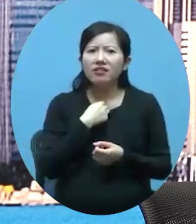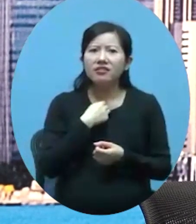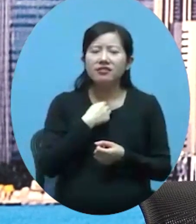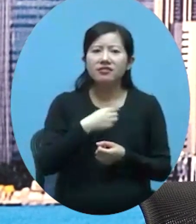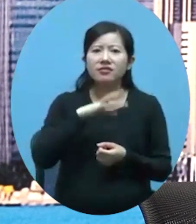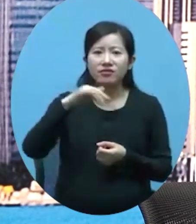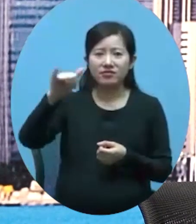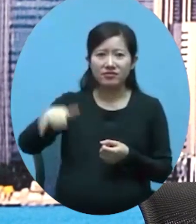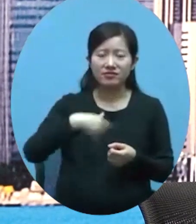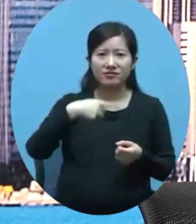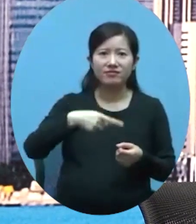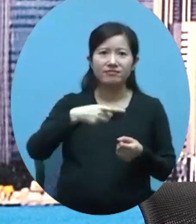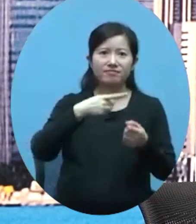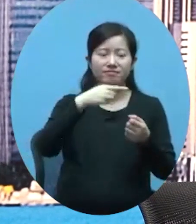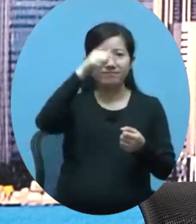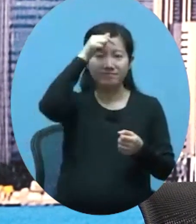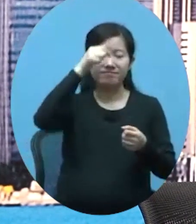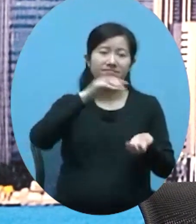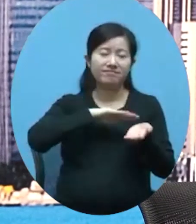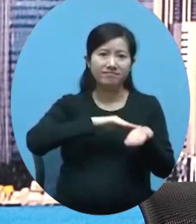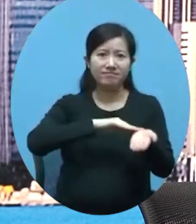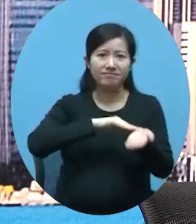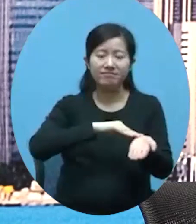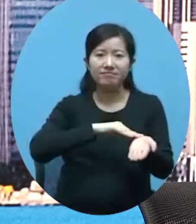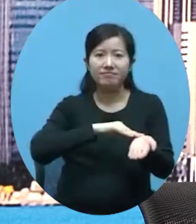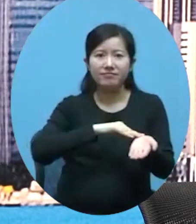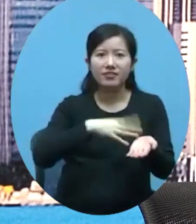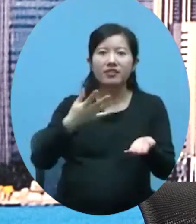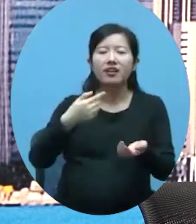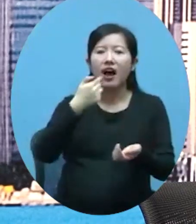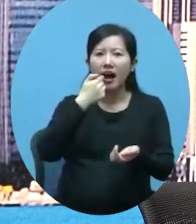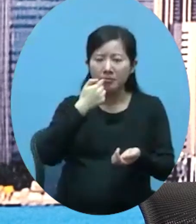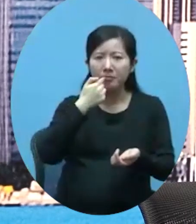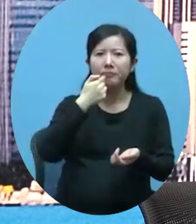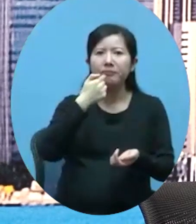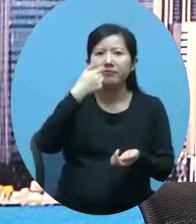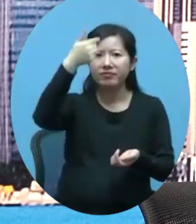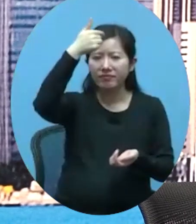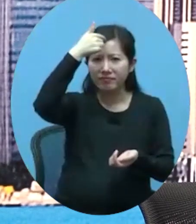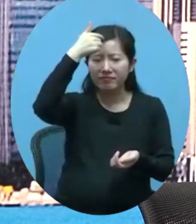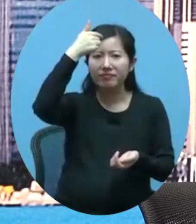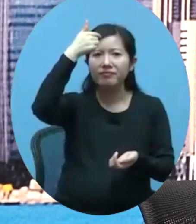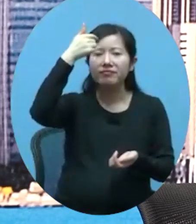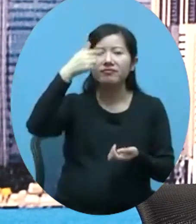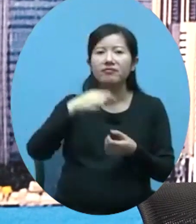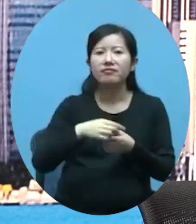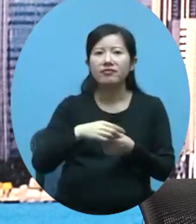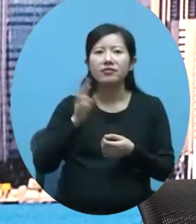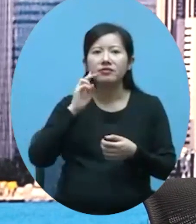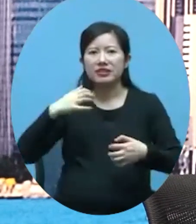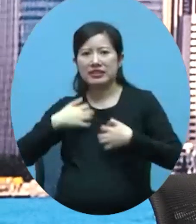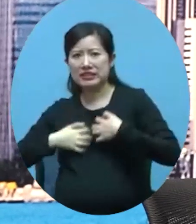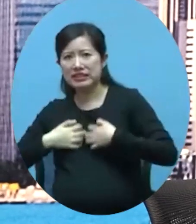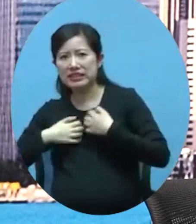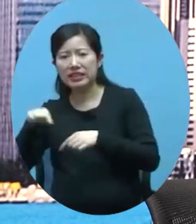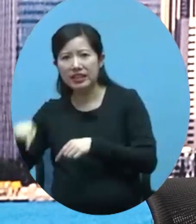我们的门诊现在是一样的我们是会帮他们探热其实在门诊或者在急症室都